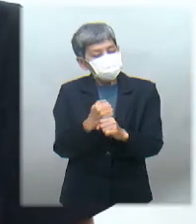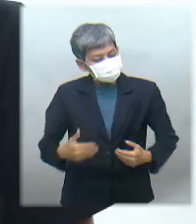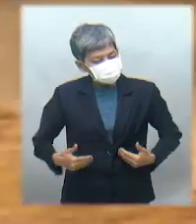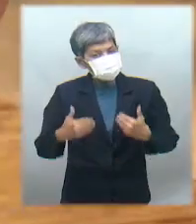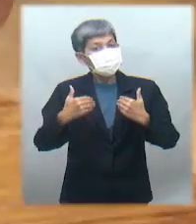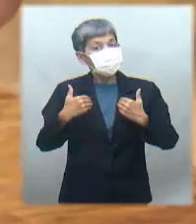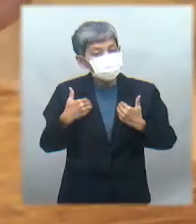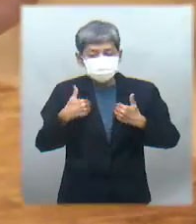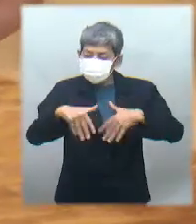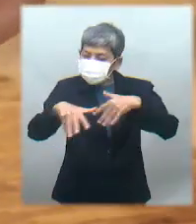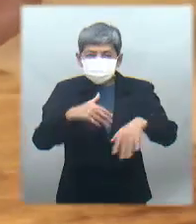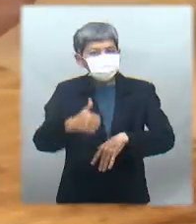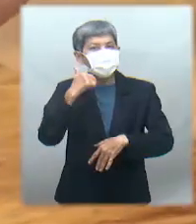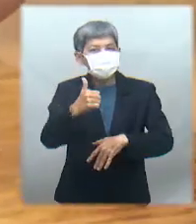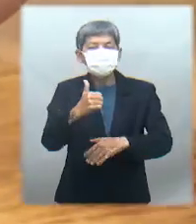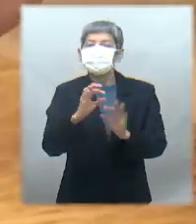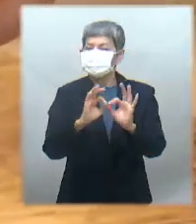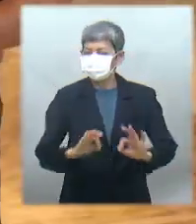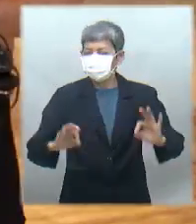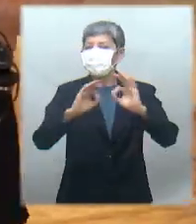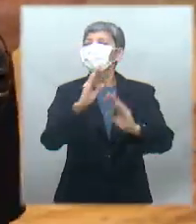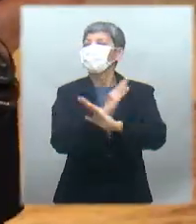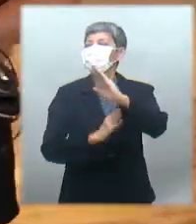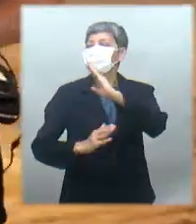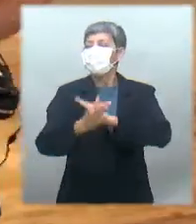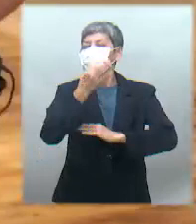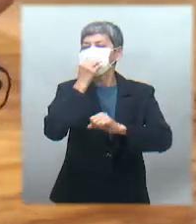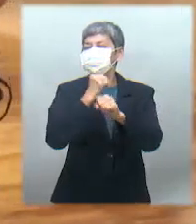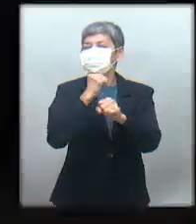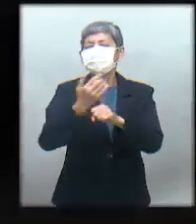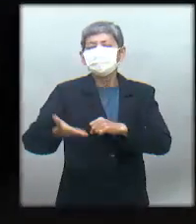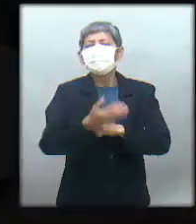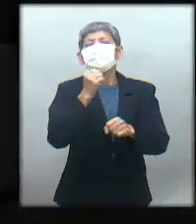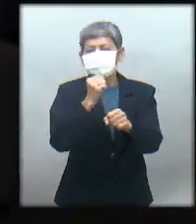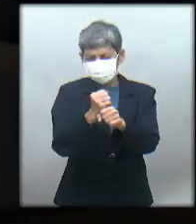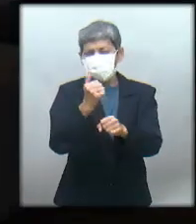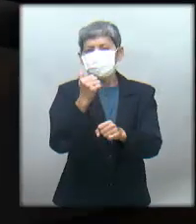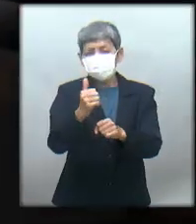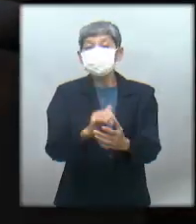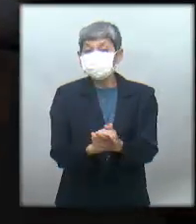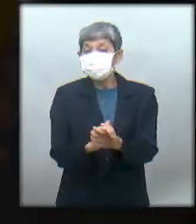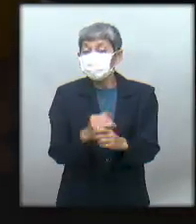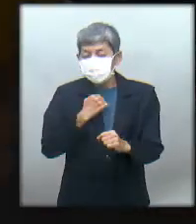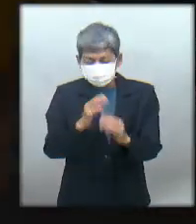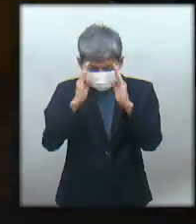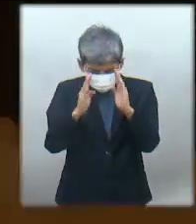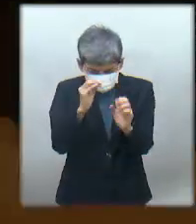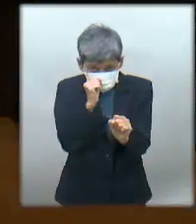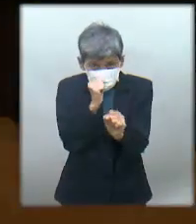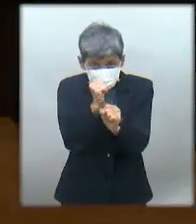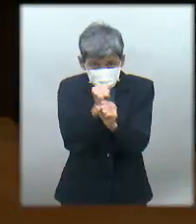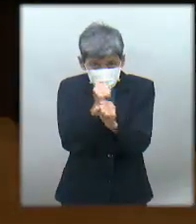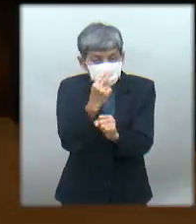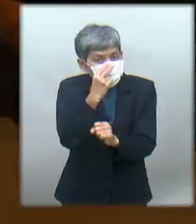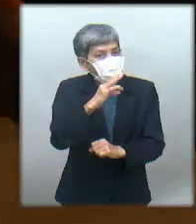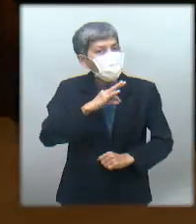คภาพชีวตและสังคมดีๆดวยการให้ความสำคัญกผู้พิการนั้นทุกคนสามารทำได้ค่ะโดยเฉพาะความตั้งใจดๆแบบนี้